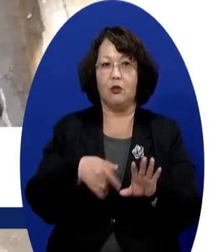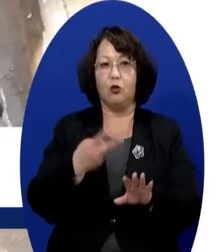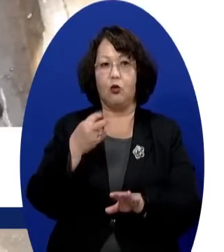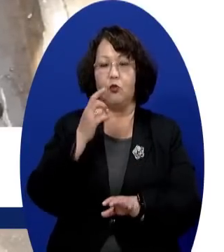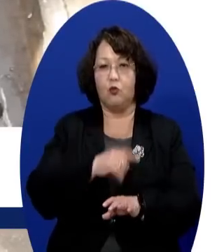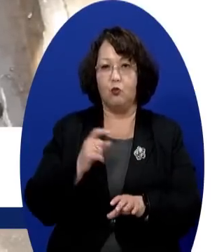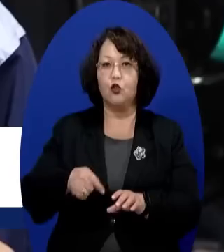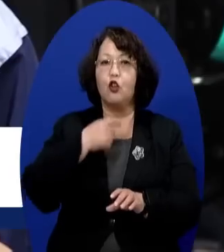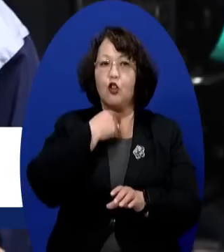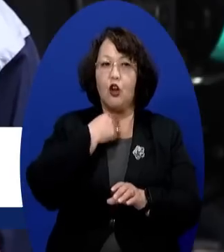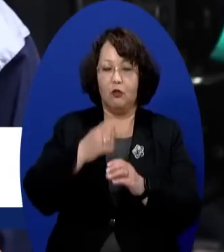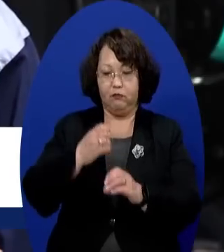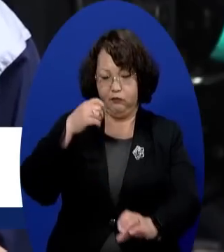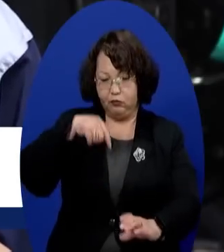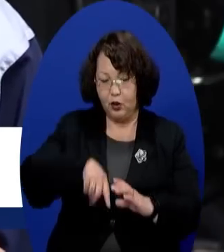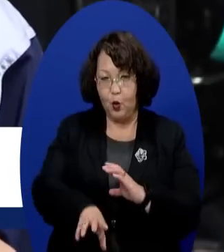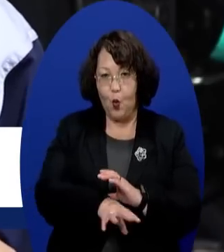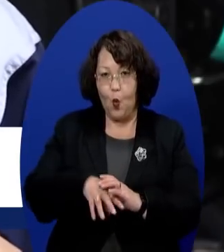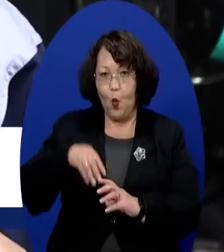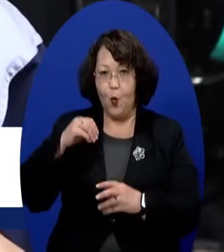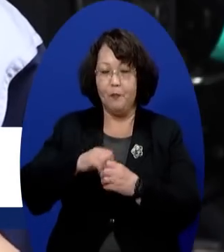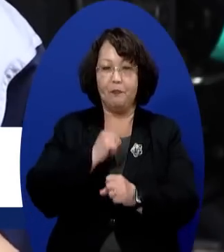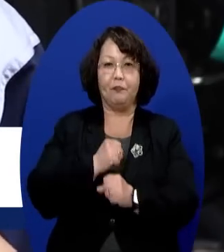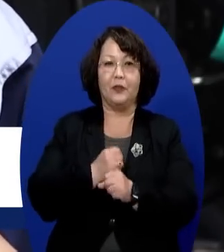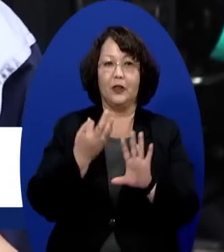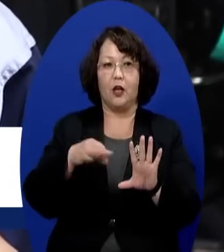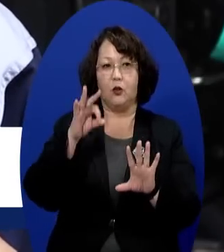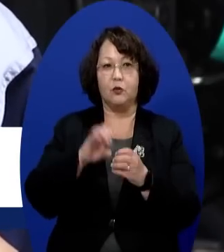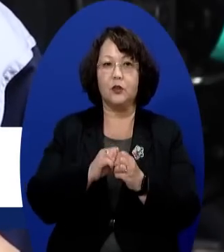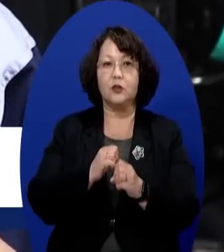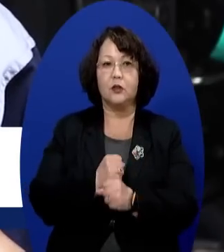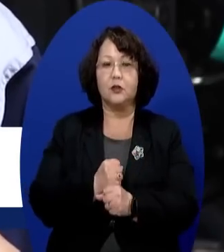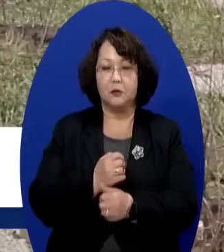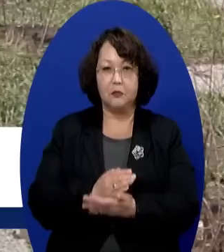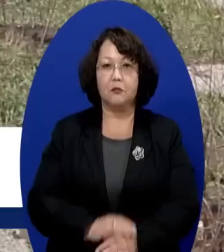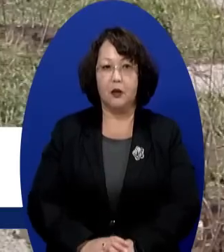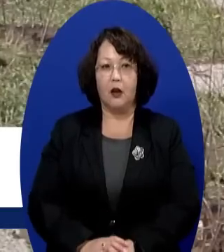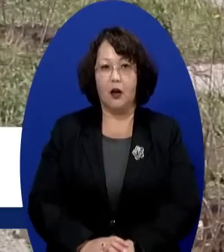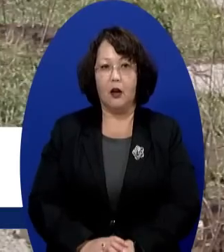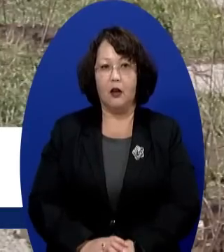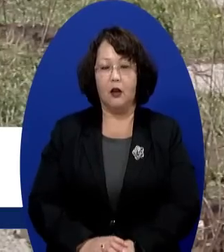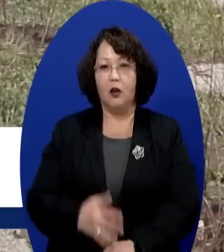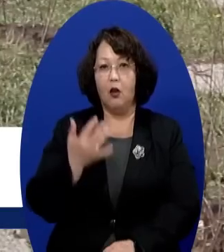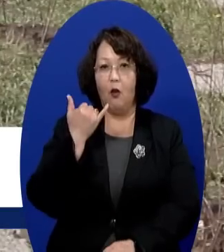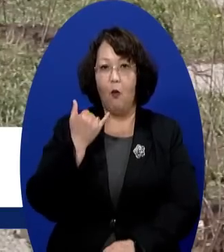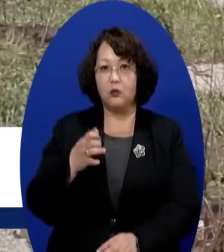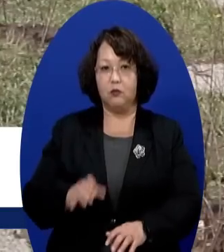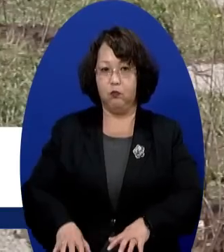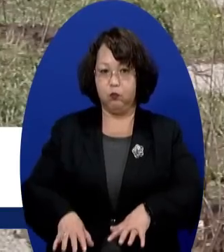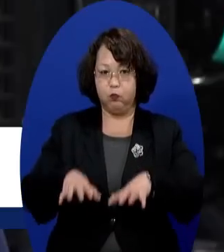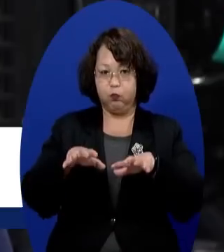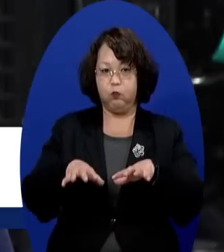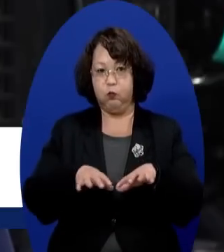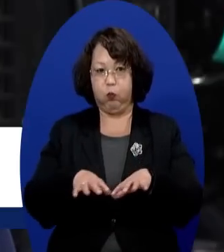хоолой цэвэрлэх ажлыг бол эхлүүлээд бол нэг 80 гаруй хувьтай бол хийж гүцэтгэж ажиллаж байна. Мөн ус ихээр тогтдог байршлууд бол